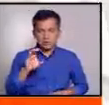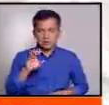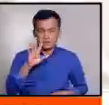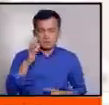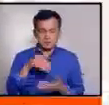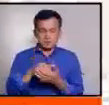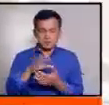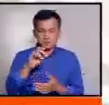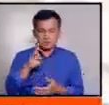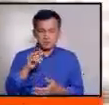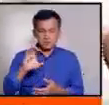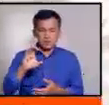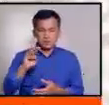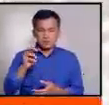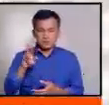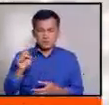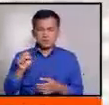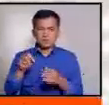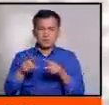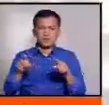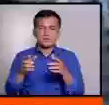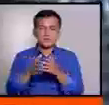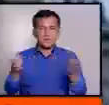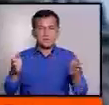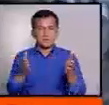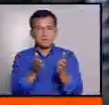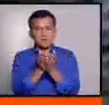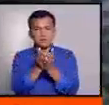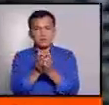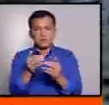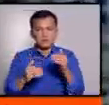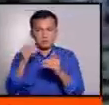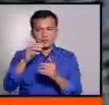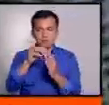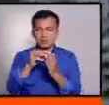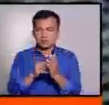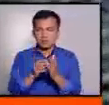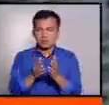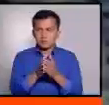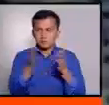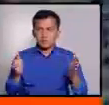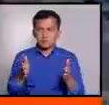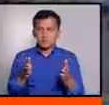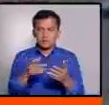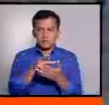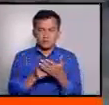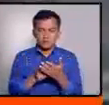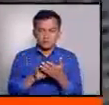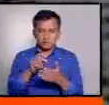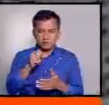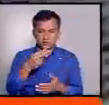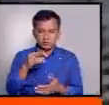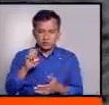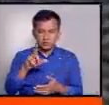50,000 cubic meters, no? But yung sa laki ng barko, mukhang abuti ng milyon. Napakalaking parte ng